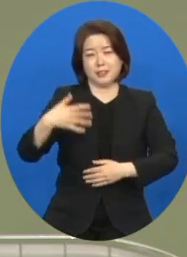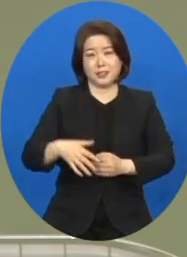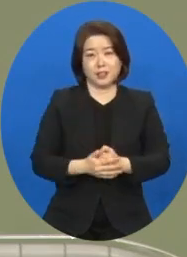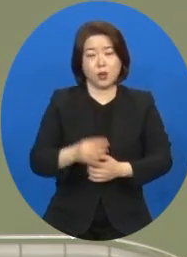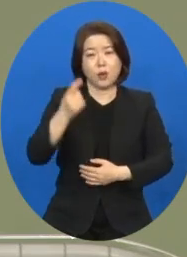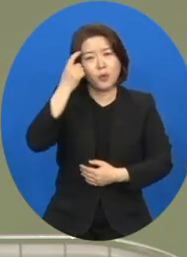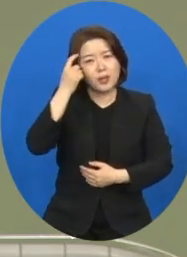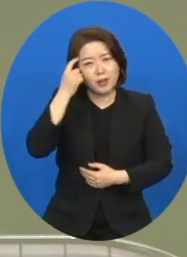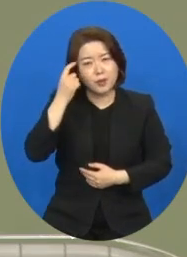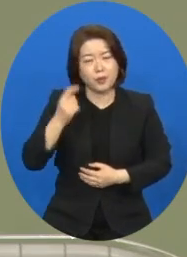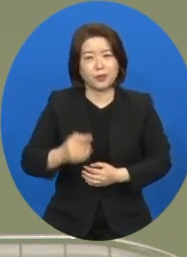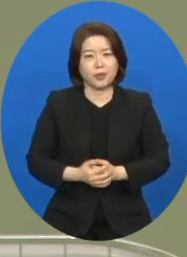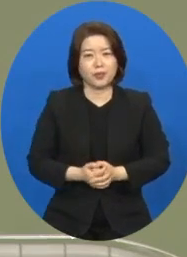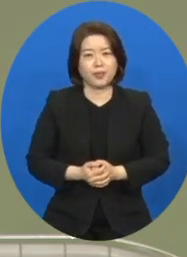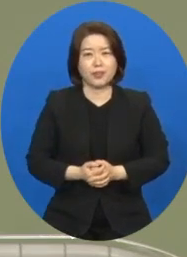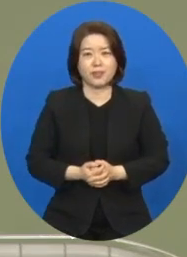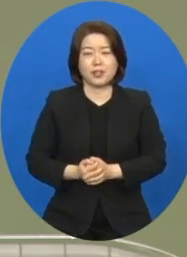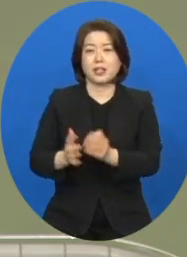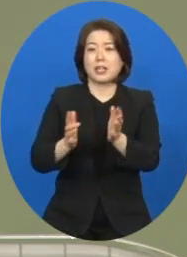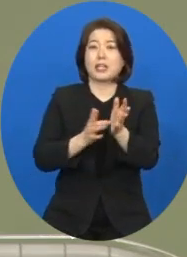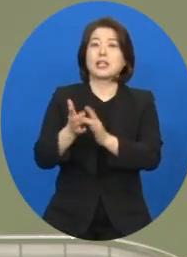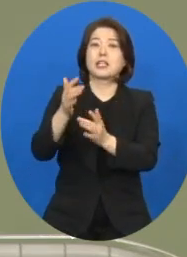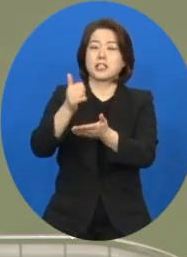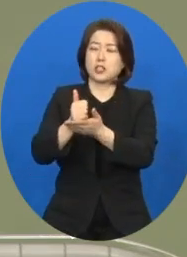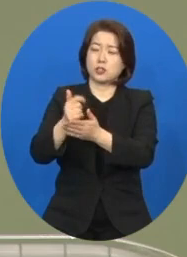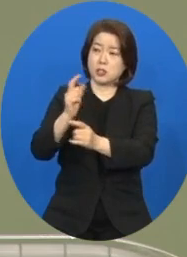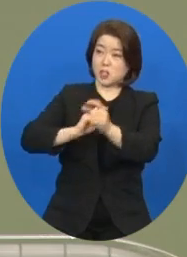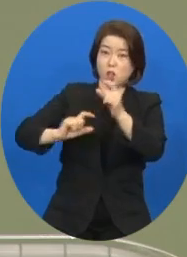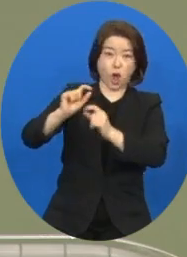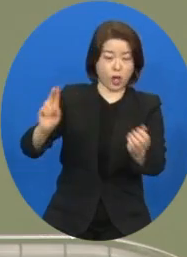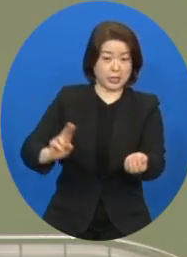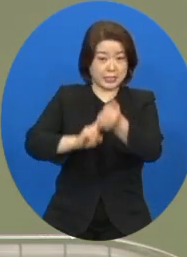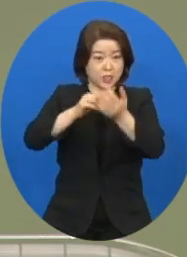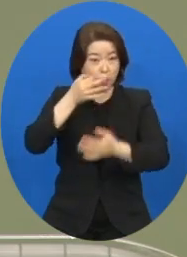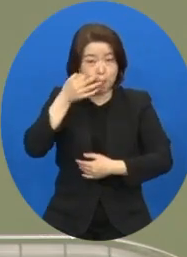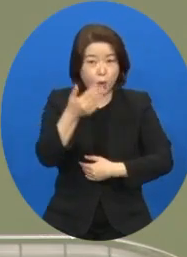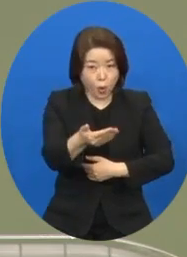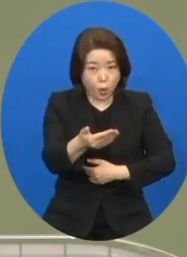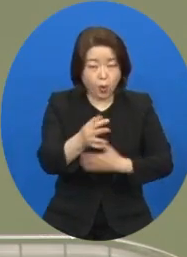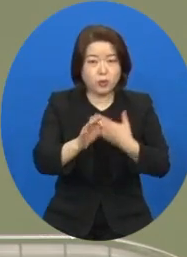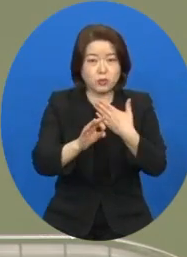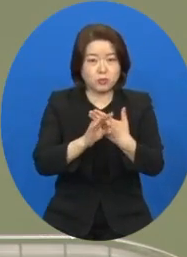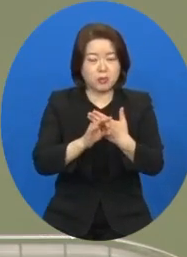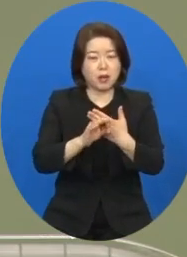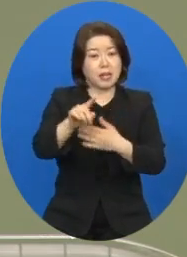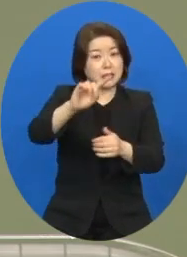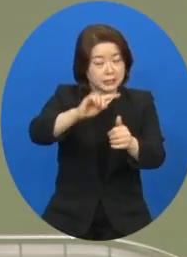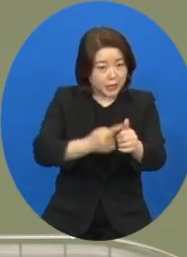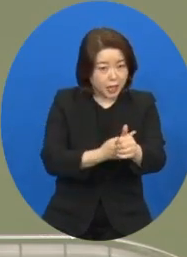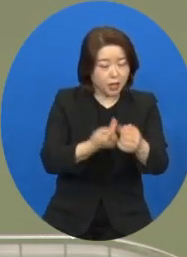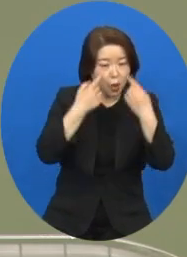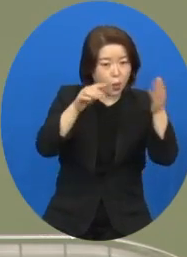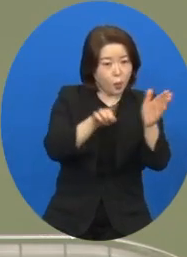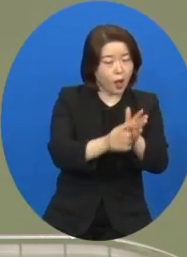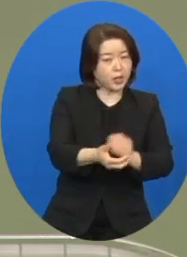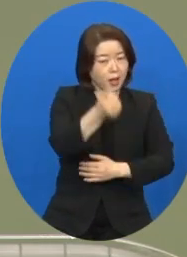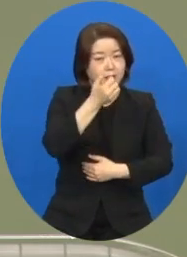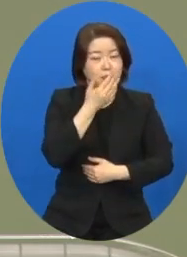그랬을까요? 예수님이 좀 더 기적을 행하시면 그제서야 그들이 확신을 가질 수